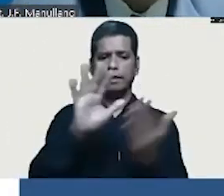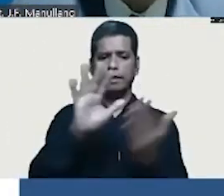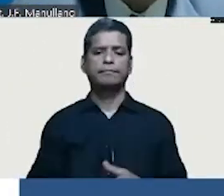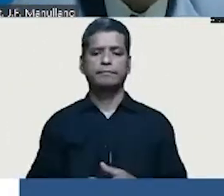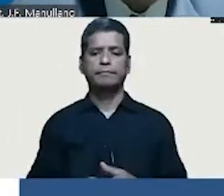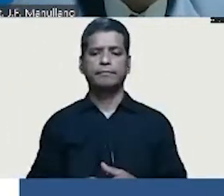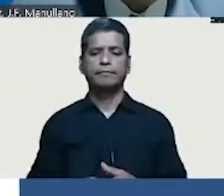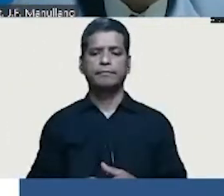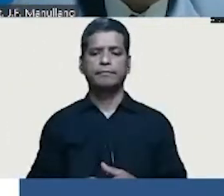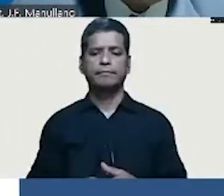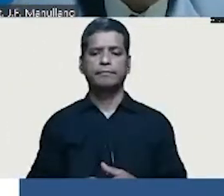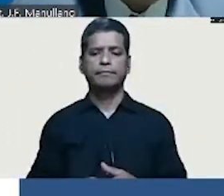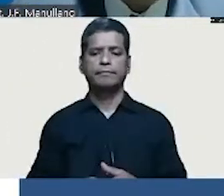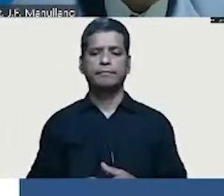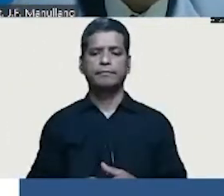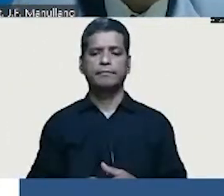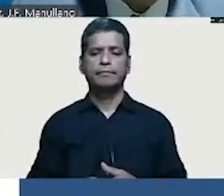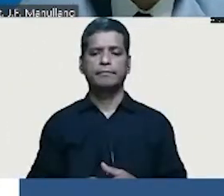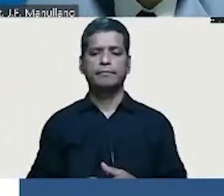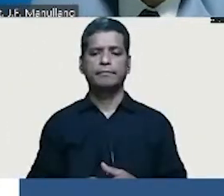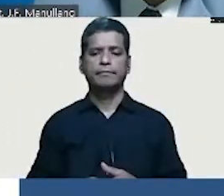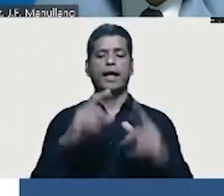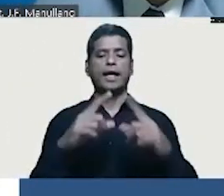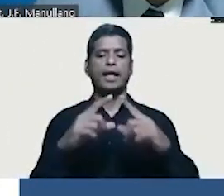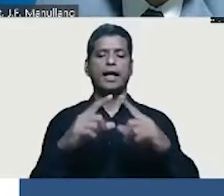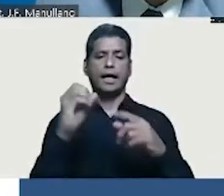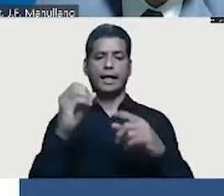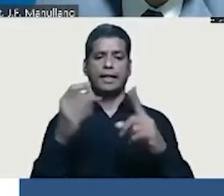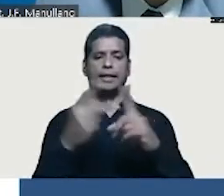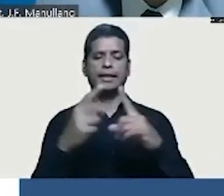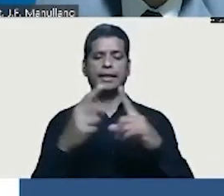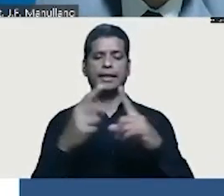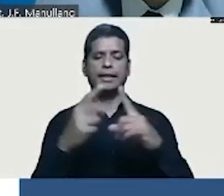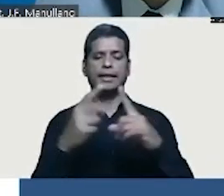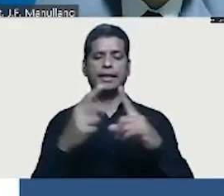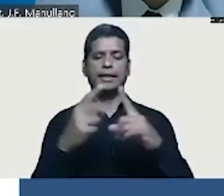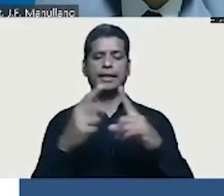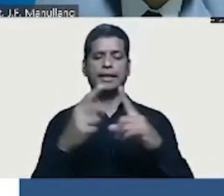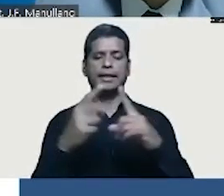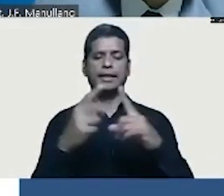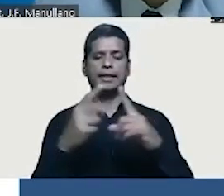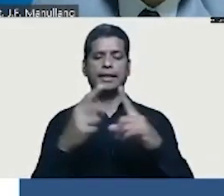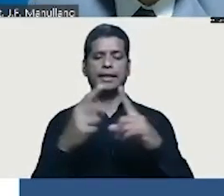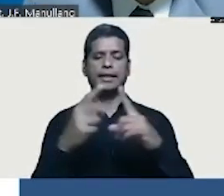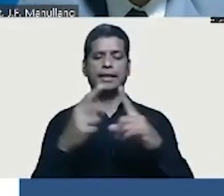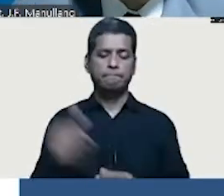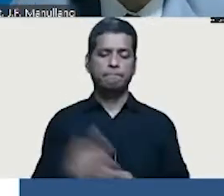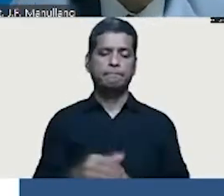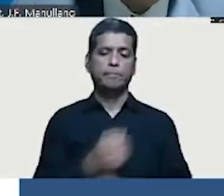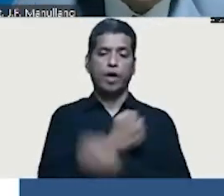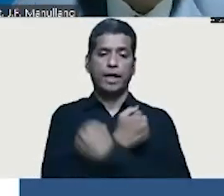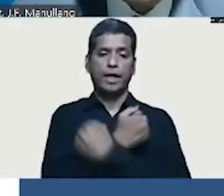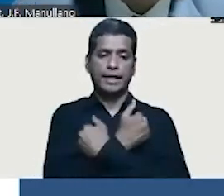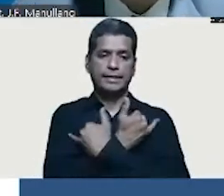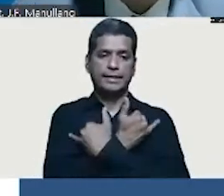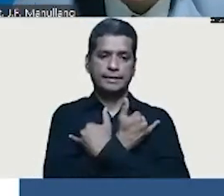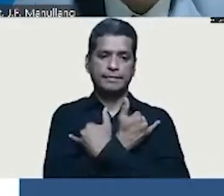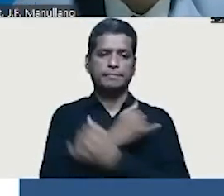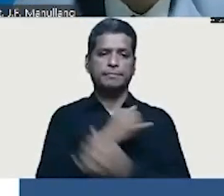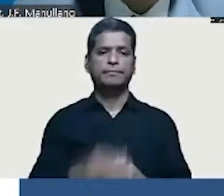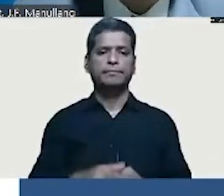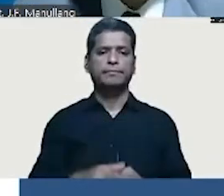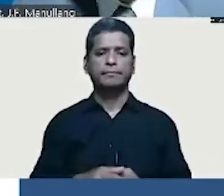5 ayat 46 sebab jikalau kamu